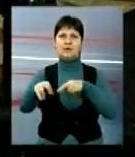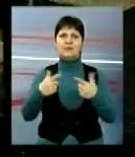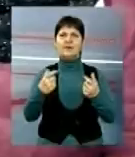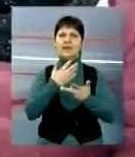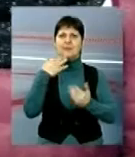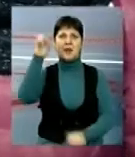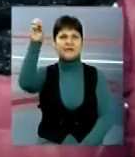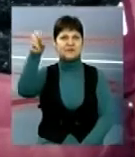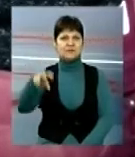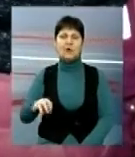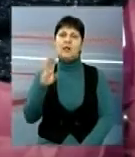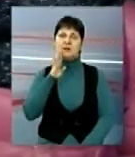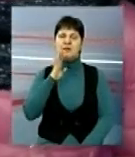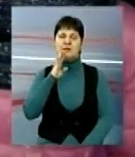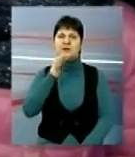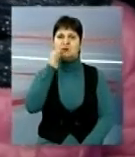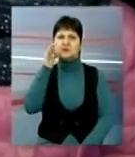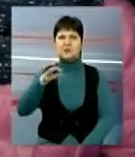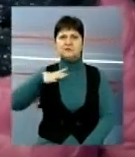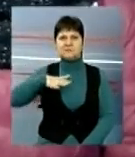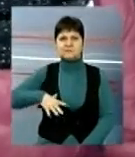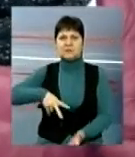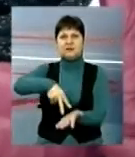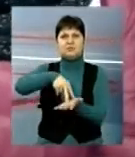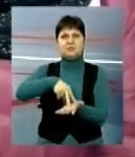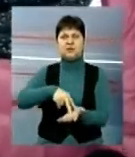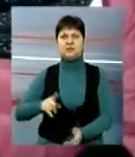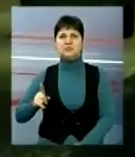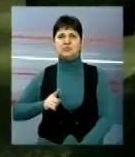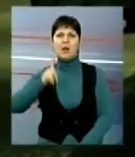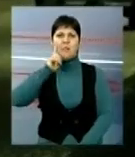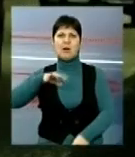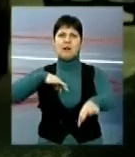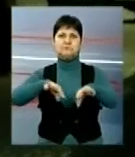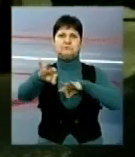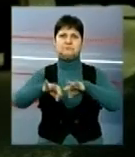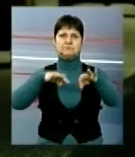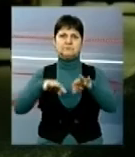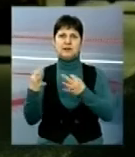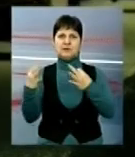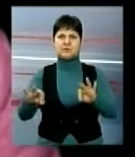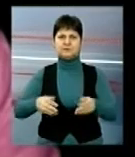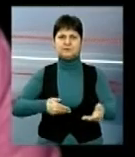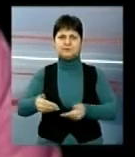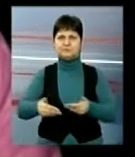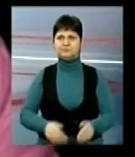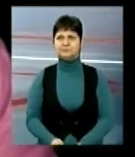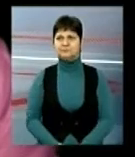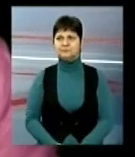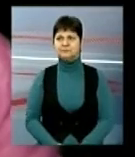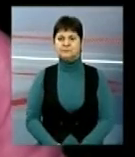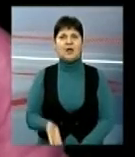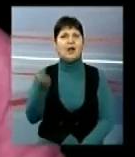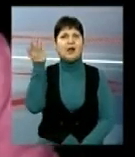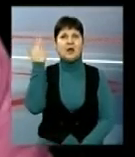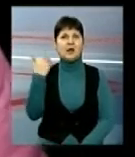світлофора. Дівчата кажуть, нерідко змушені довго стояти та чекати, поки машини їх пропустять. Раніше не дуже